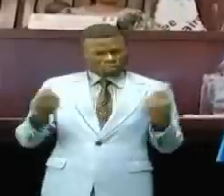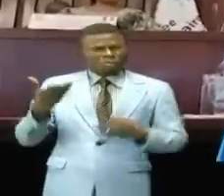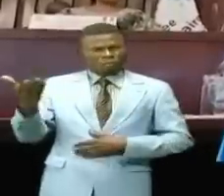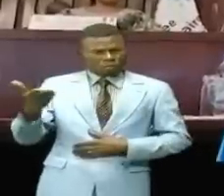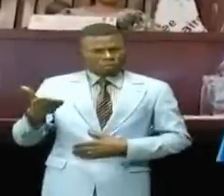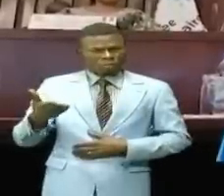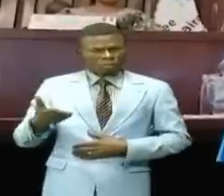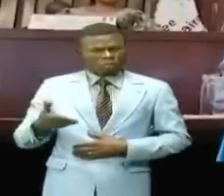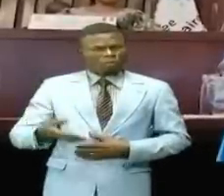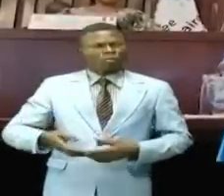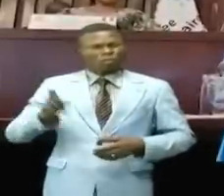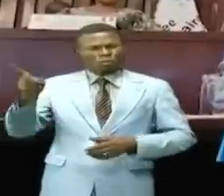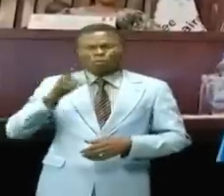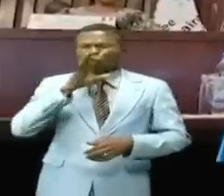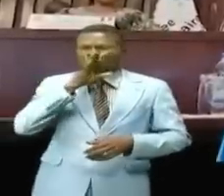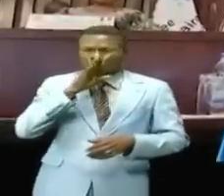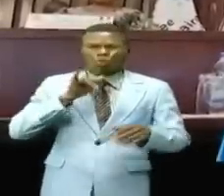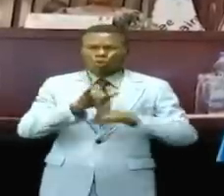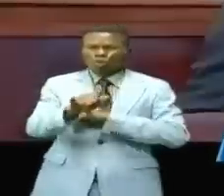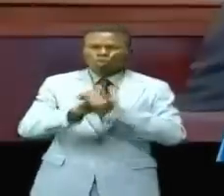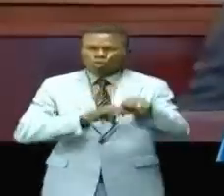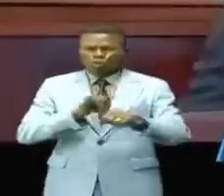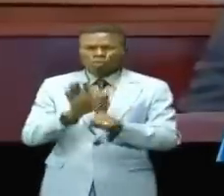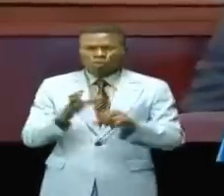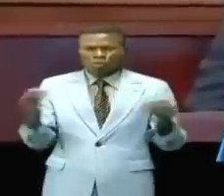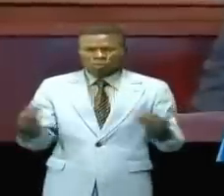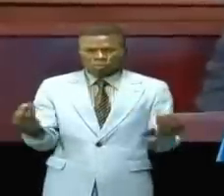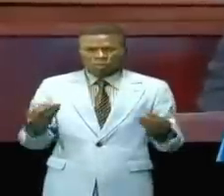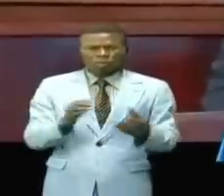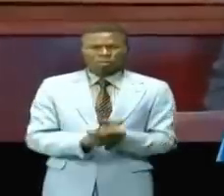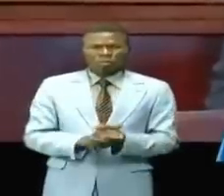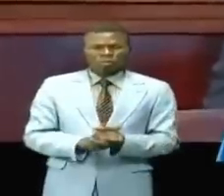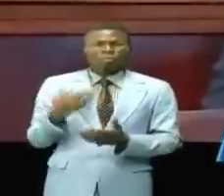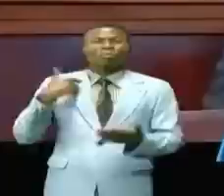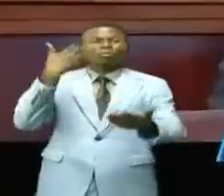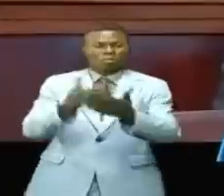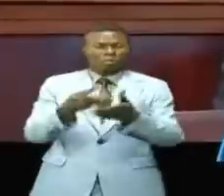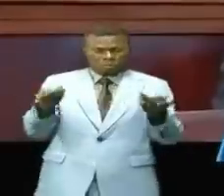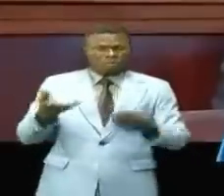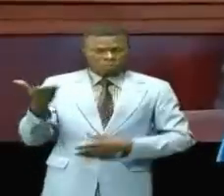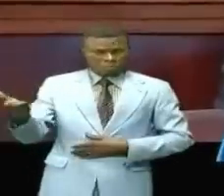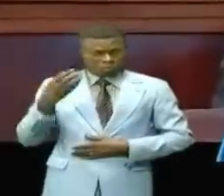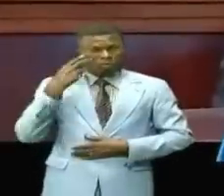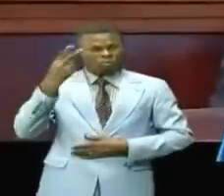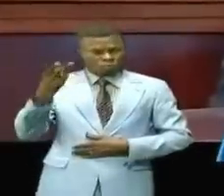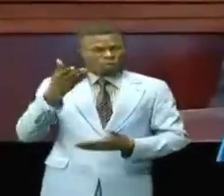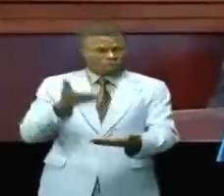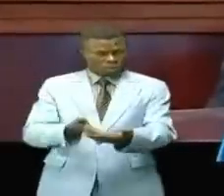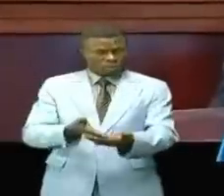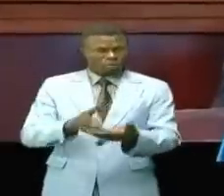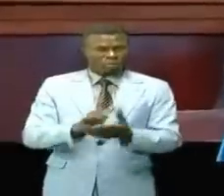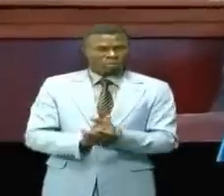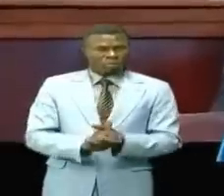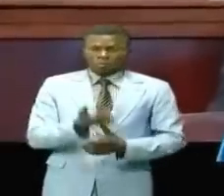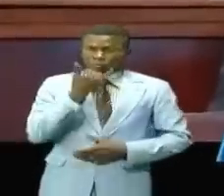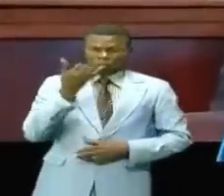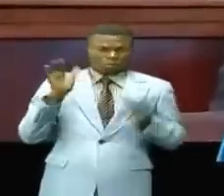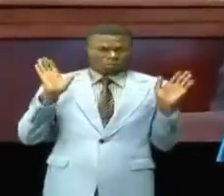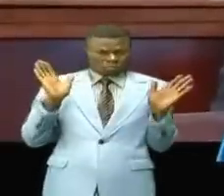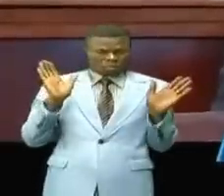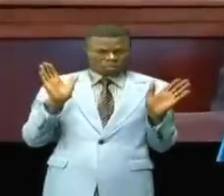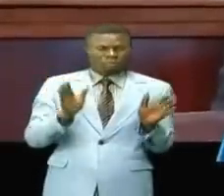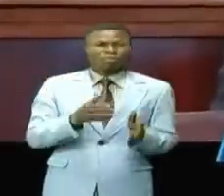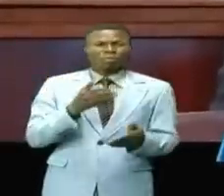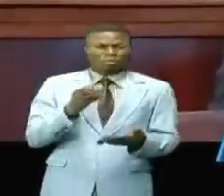quelques temps. C'est comme ça, ne se jouera plus. Même si nous ne pas donné le chef, il l'a donné à la RDC. Ce n'est pas notre faute. On aura besoin